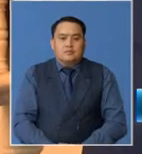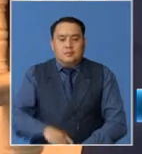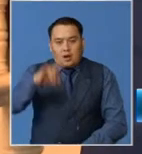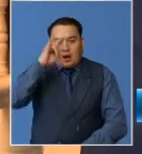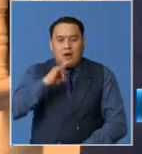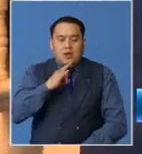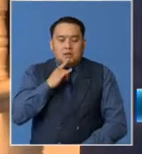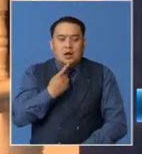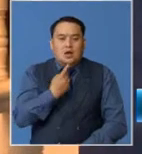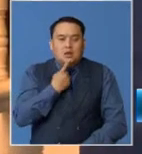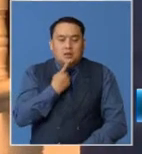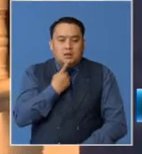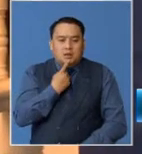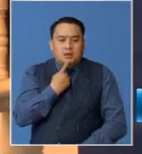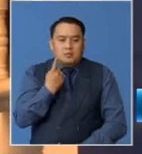тілінің жылнамасын